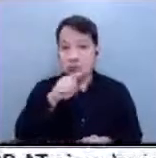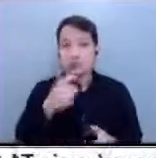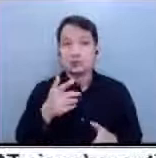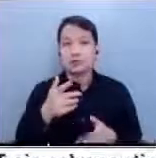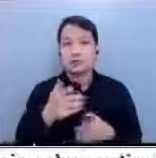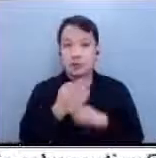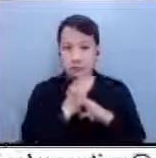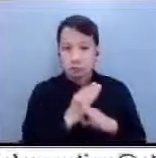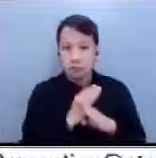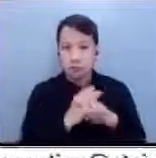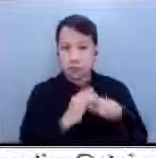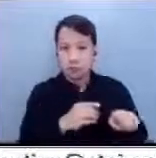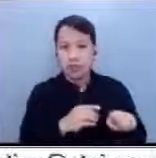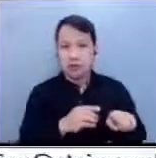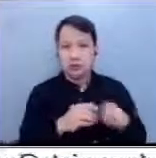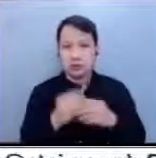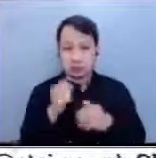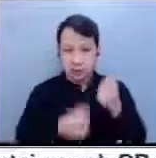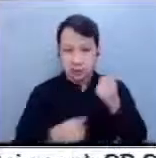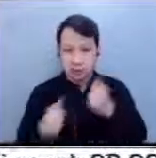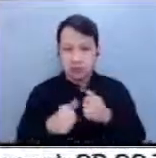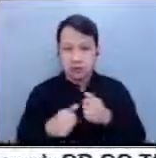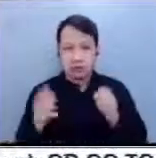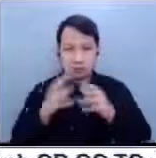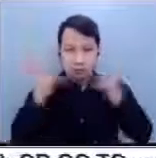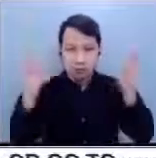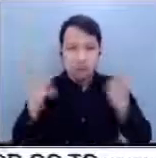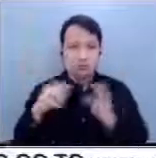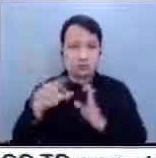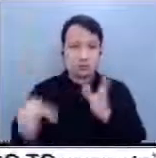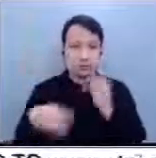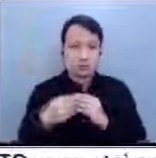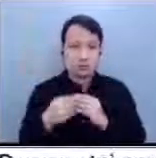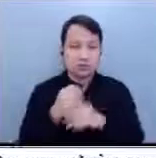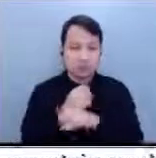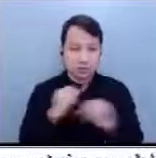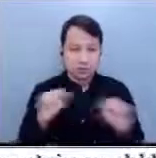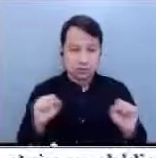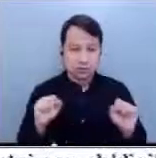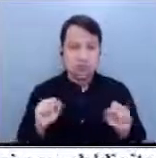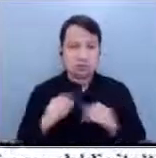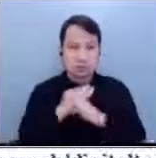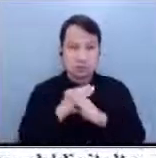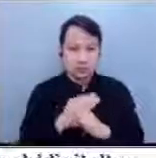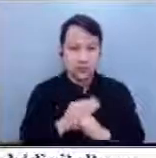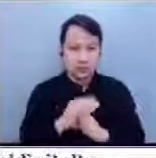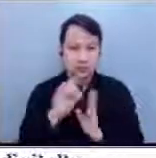pinoprotektahan sa ilalim ng Wildlife Resources Conservation and Protection Act.